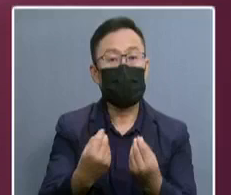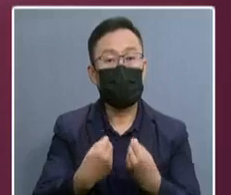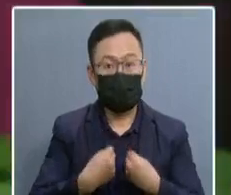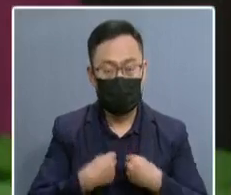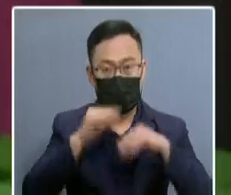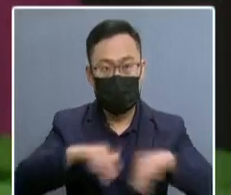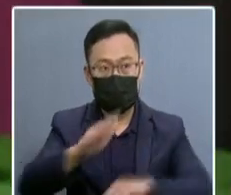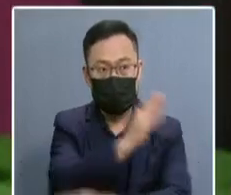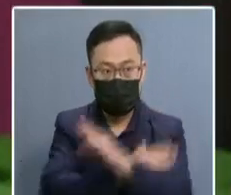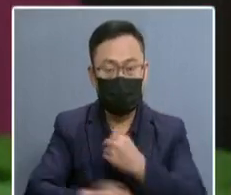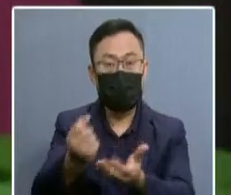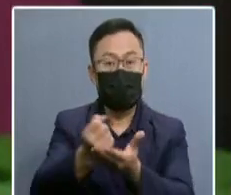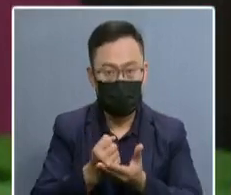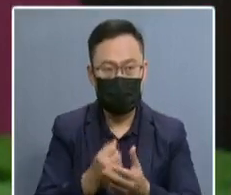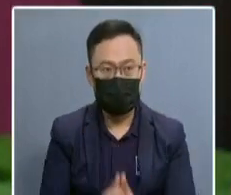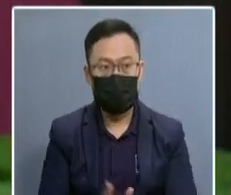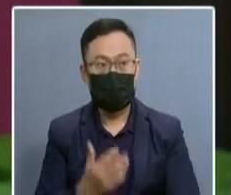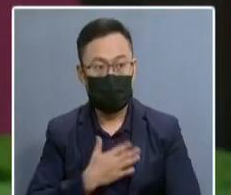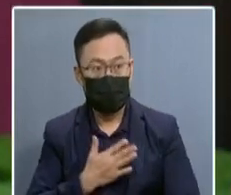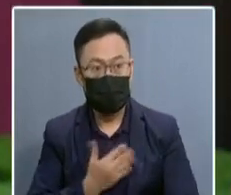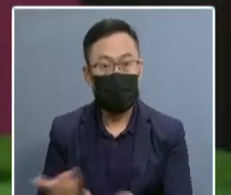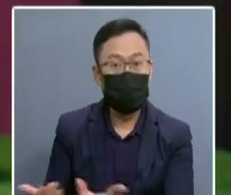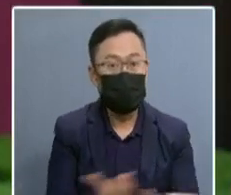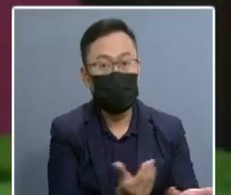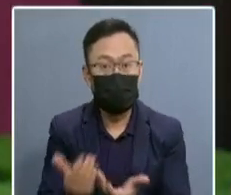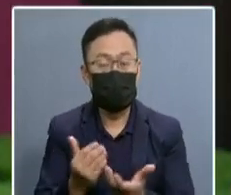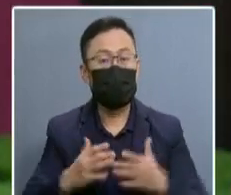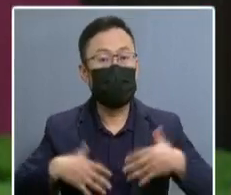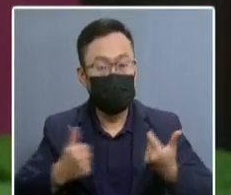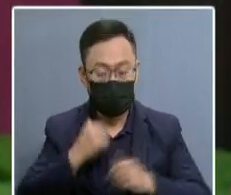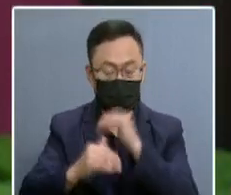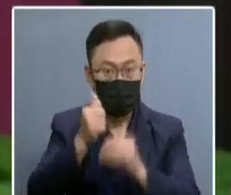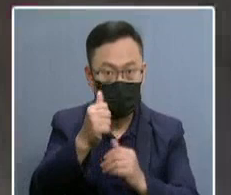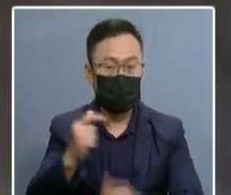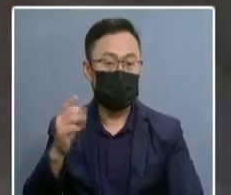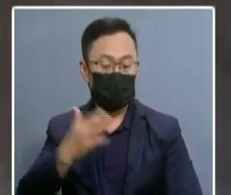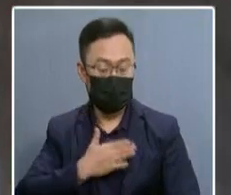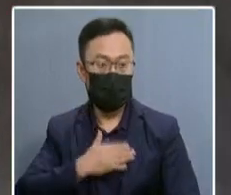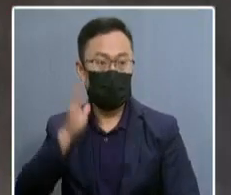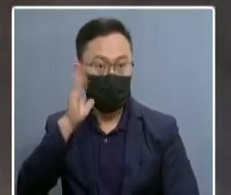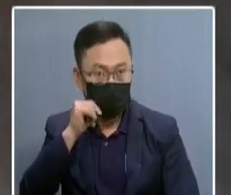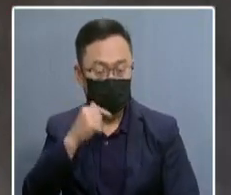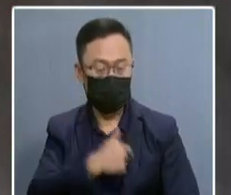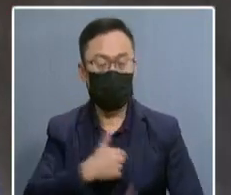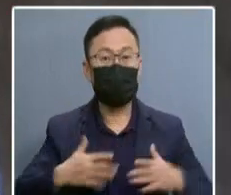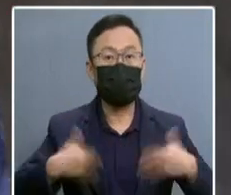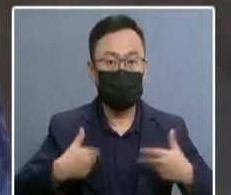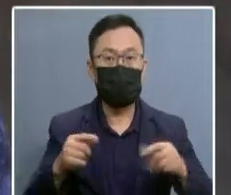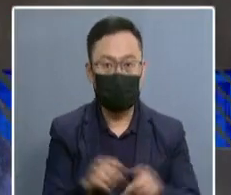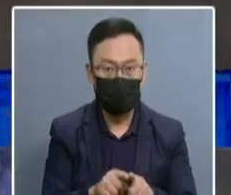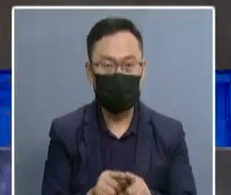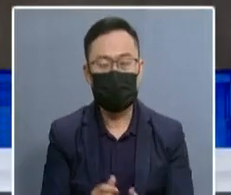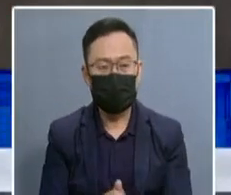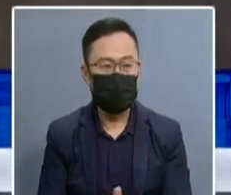การถ้าลูกมีความสุขพ่อก็มีความสุข ขอบคุณสมเด็จพระเทพราชสุด